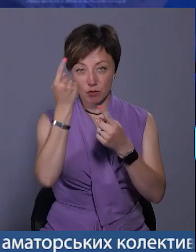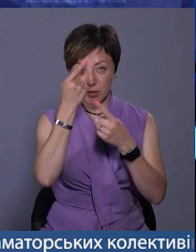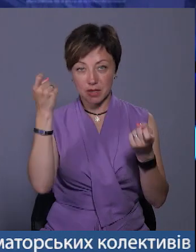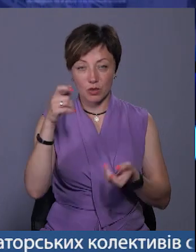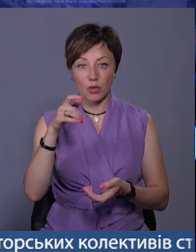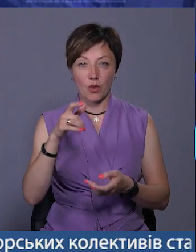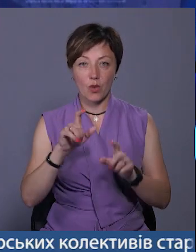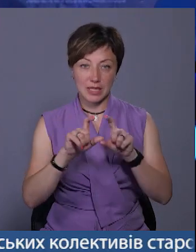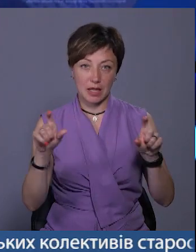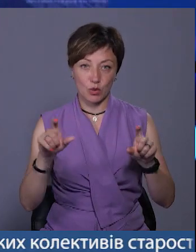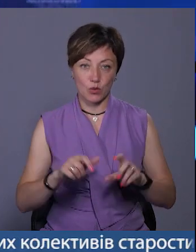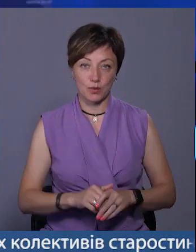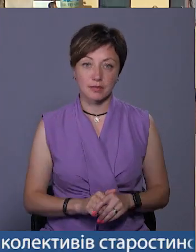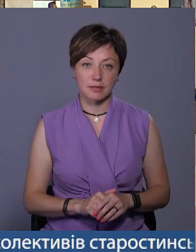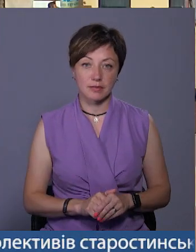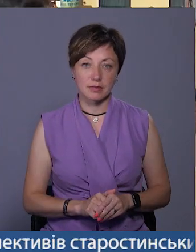туристично-інформаційного центру.